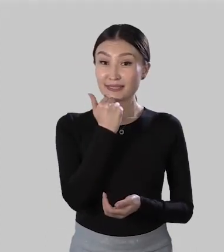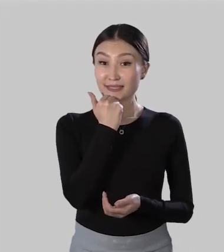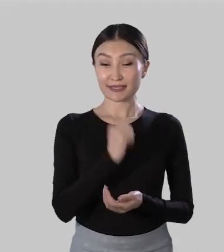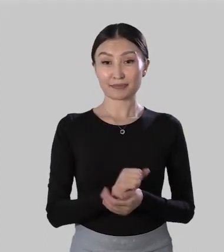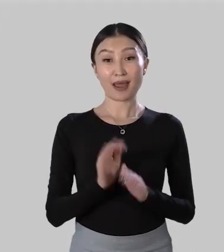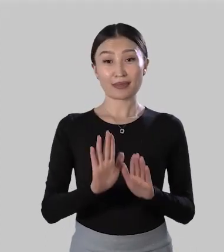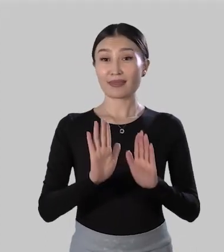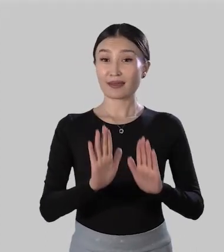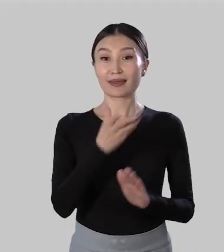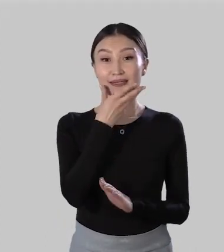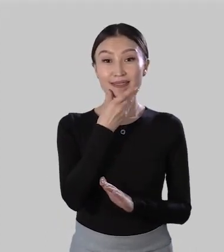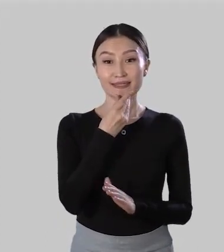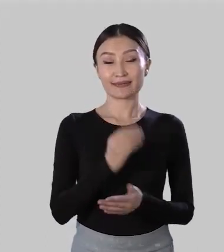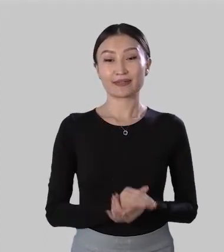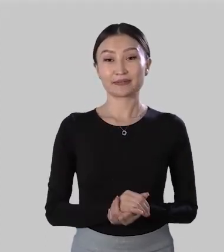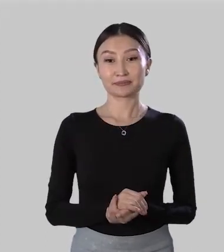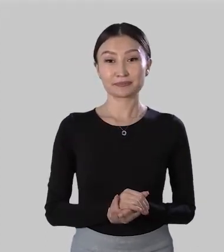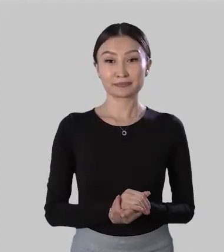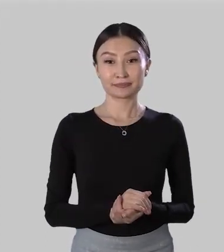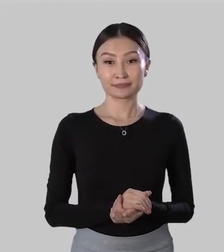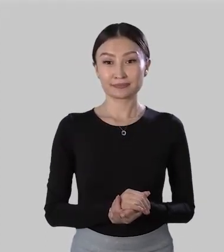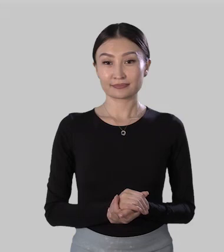Спасибо! Она такая красивая!